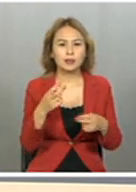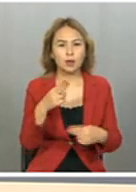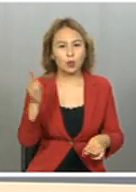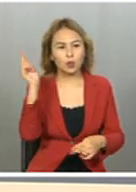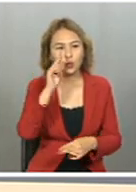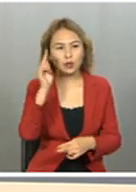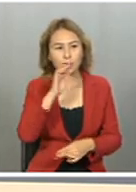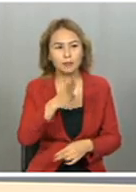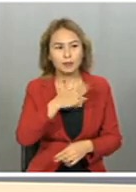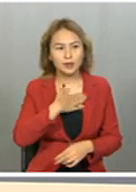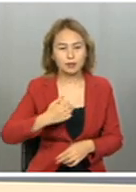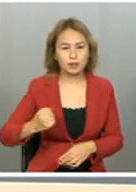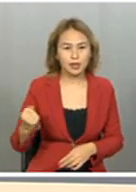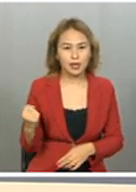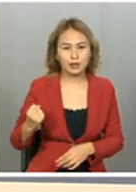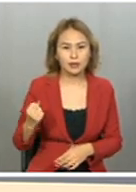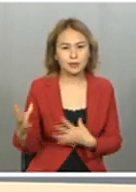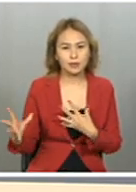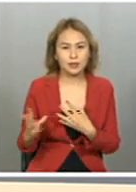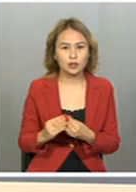с приятелем – друзья».